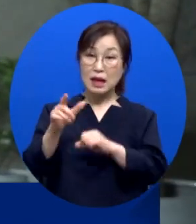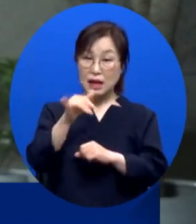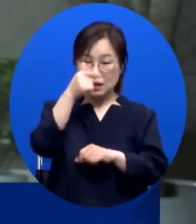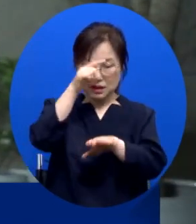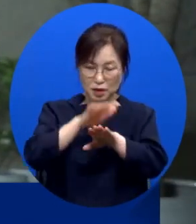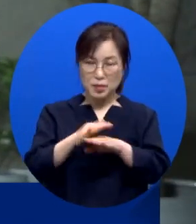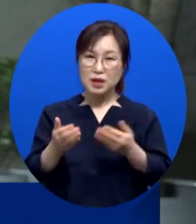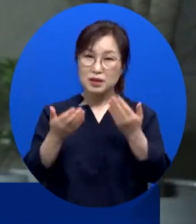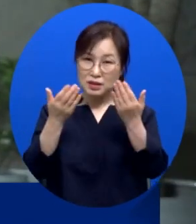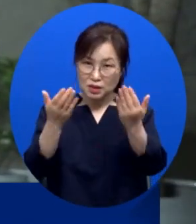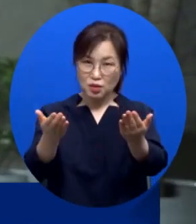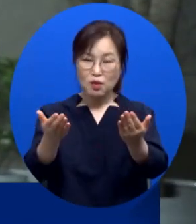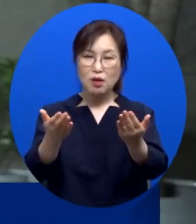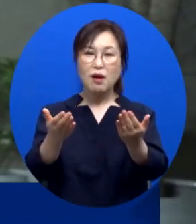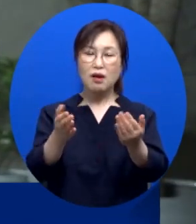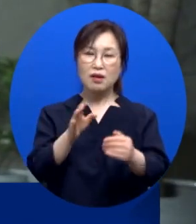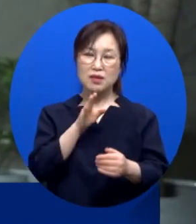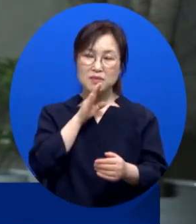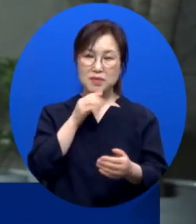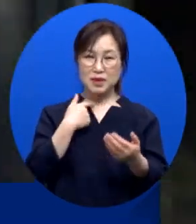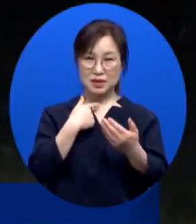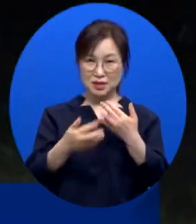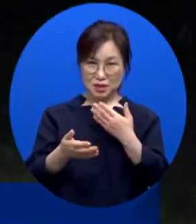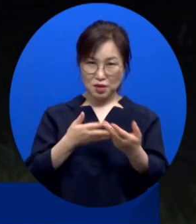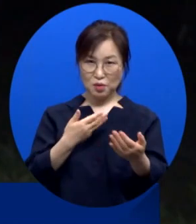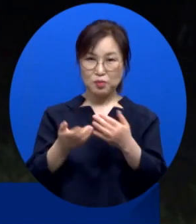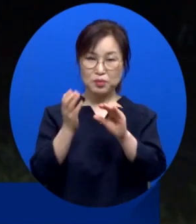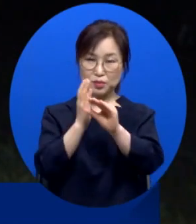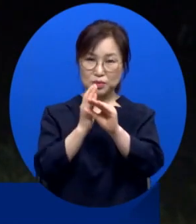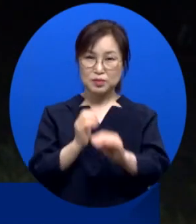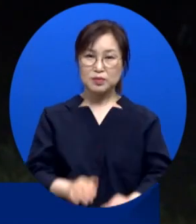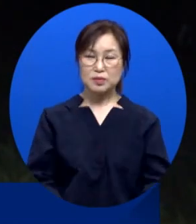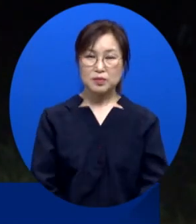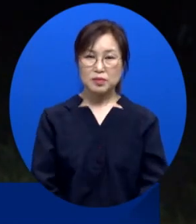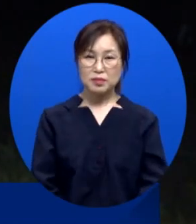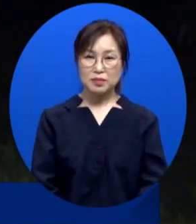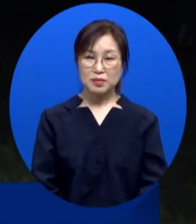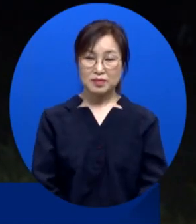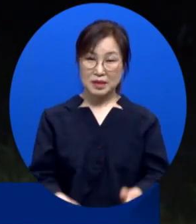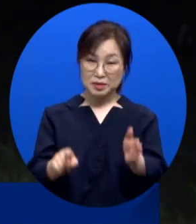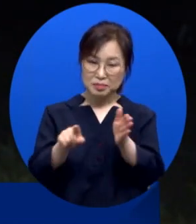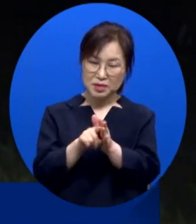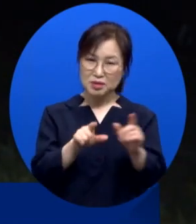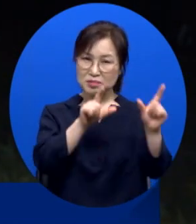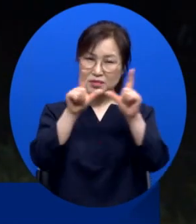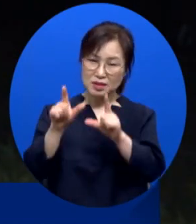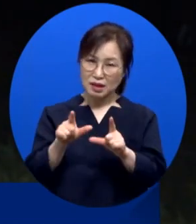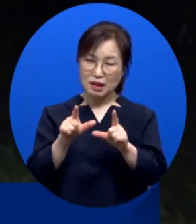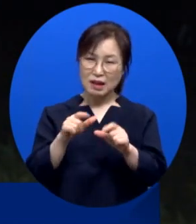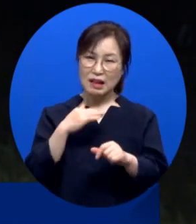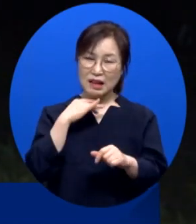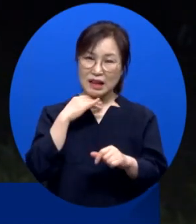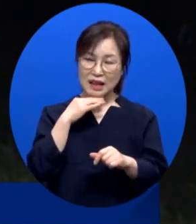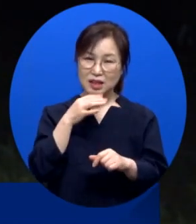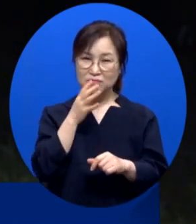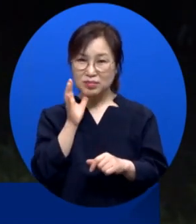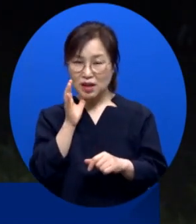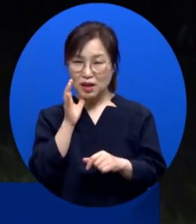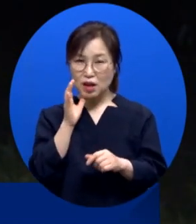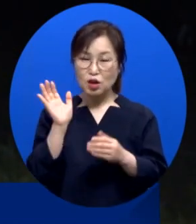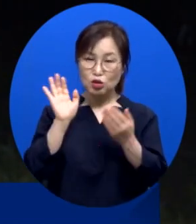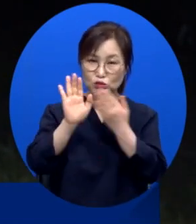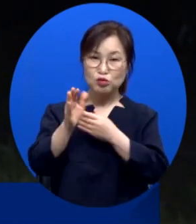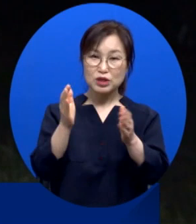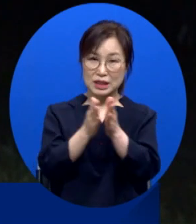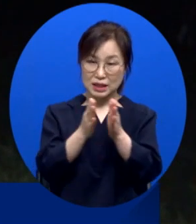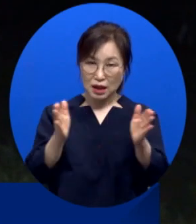제가 삶으로 제가 체험을 하고 있어요. 저는 신앙생활을 늦은 나이에 시작했어요. 그래서 늘 이렇게 영적인